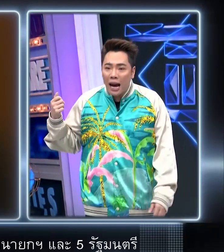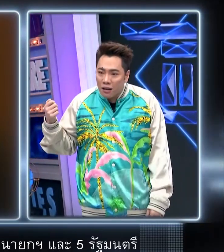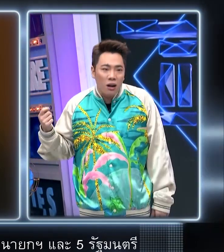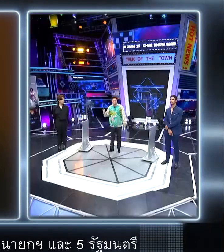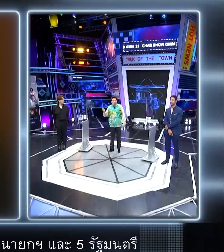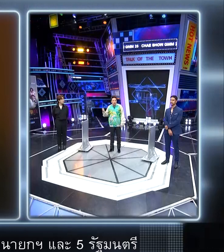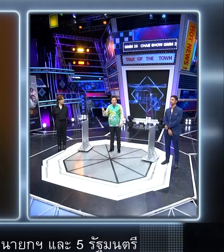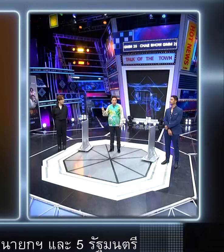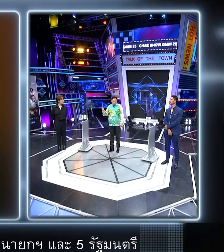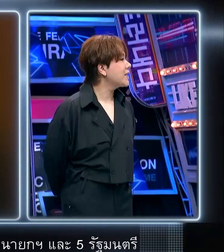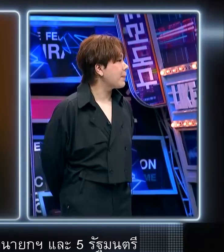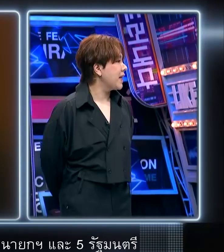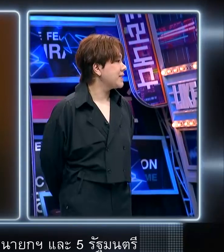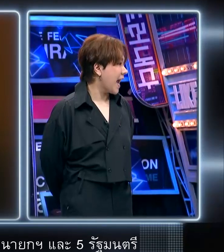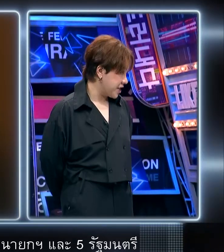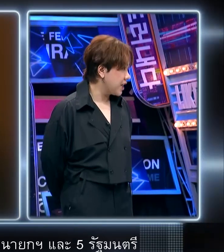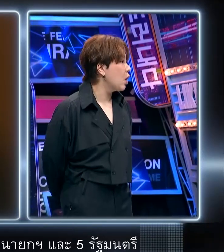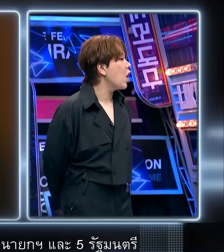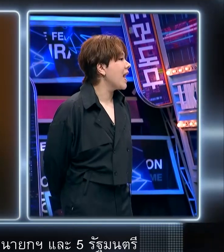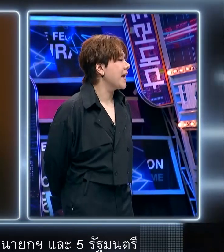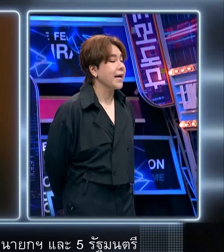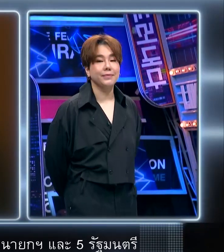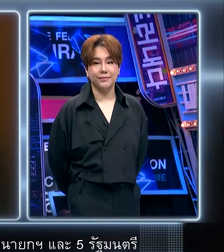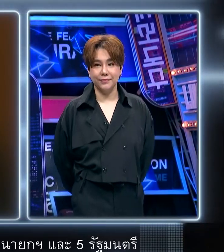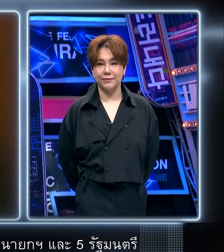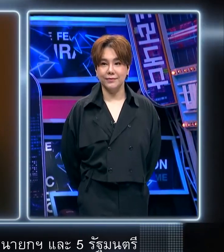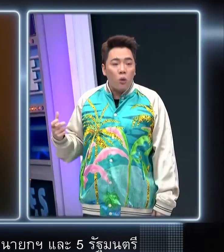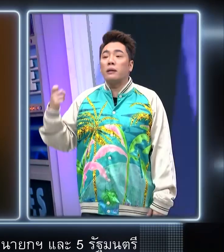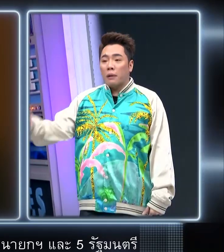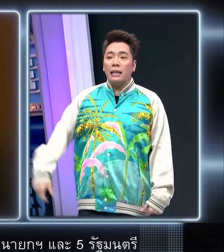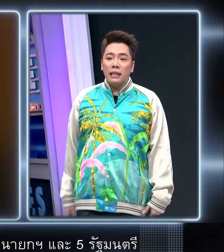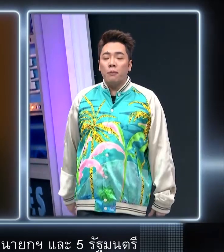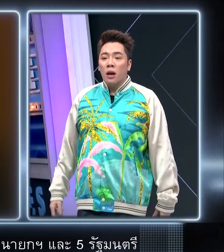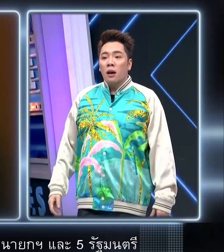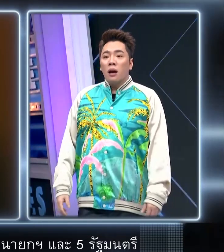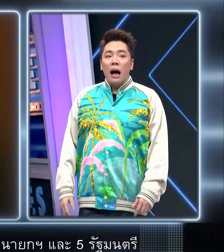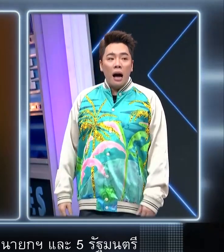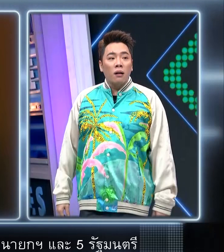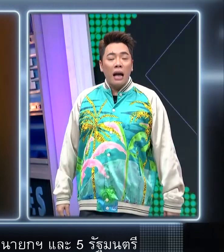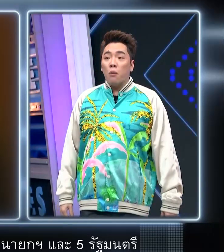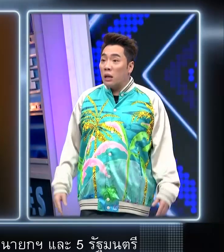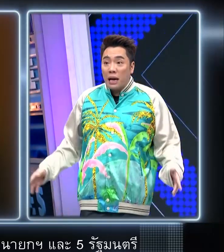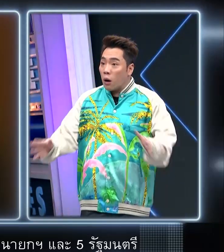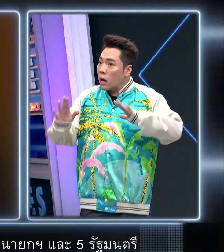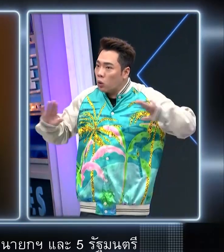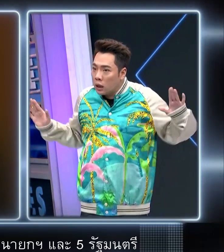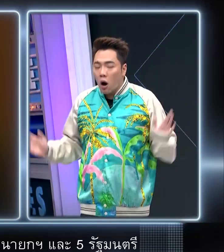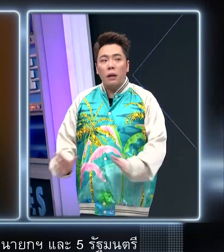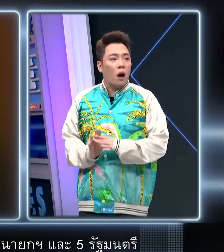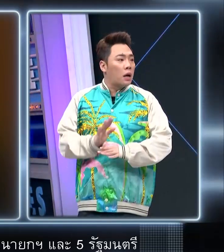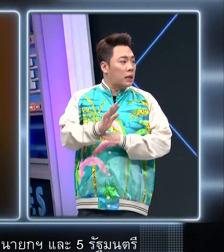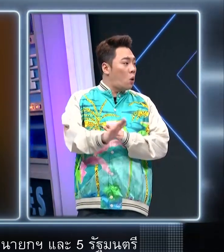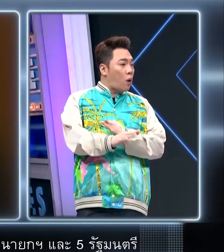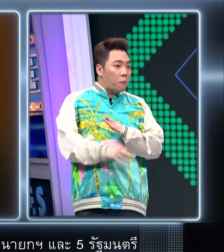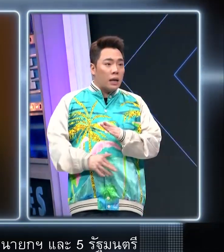แชร์กันเยอะ ก็ถือว่าร้อนแรงเพราะคนตัดไปแชร์กันเยอะในโลกออนไลน์ จริงๆเด็กวัยรุ่นให้ความสำคัญจริงๆอ่ะนะฮะวันนี้มีการคุณอนุทินออกม